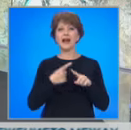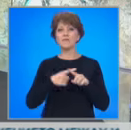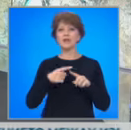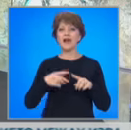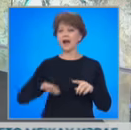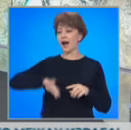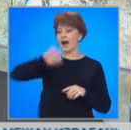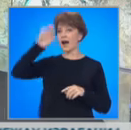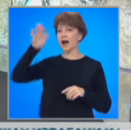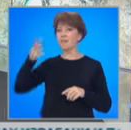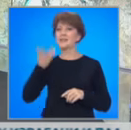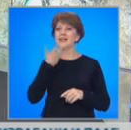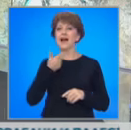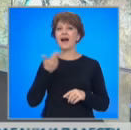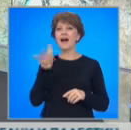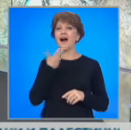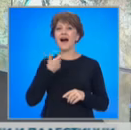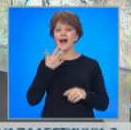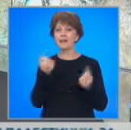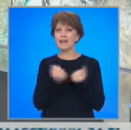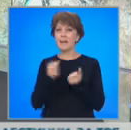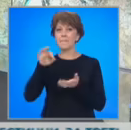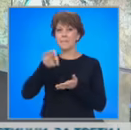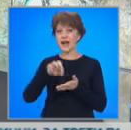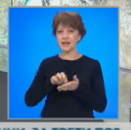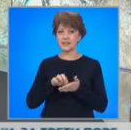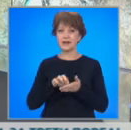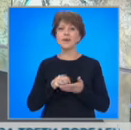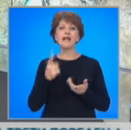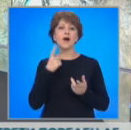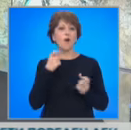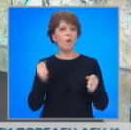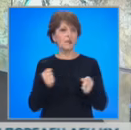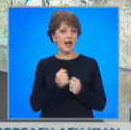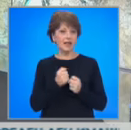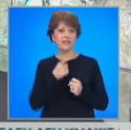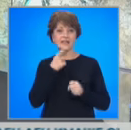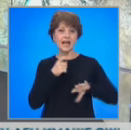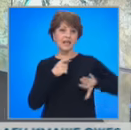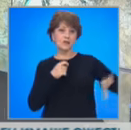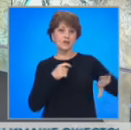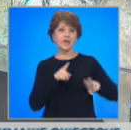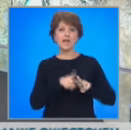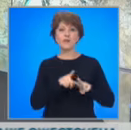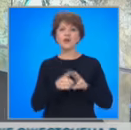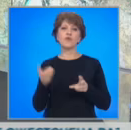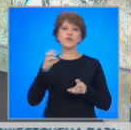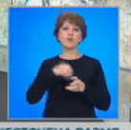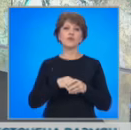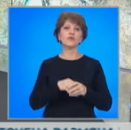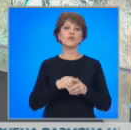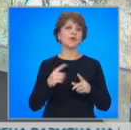арабите място. Заплахата за изселване на палестински семейства от източен Йерусалим допълнително засили